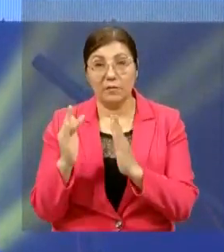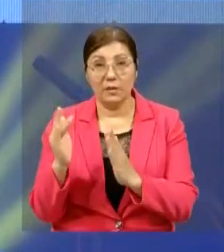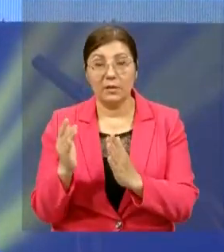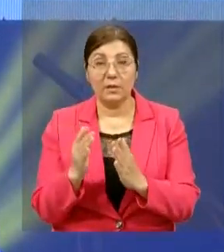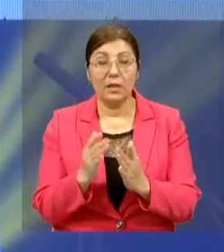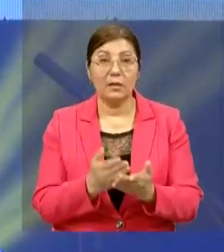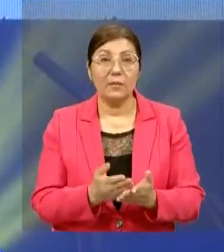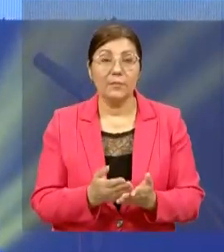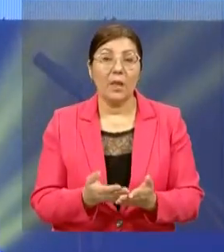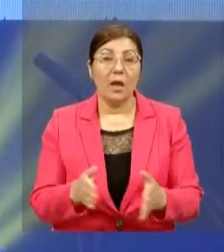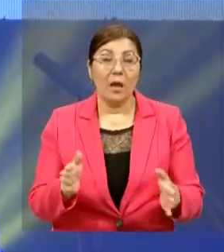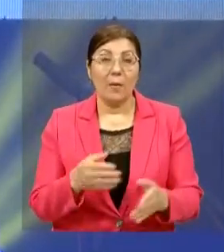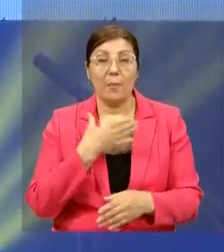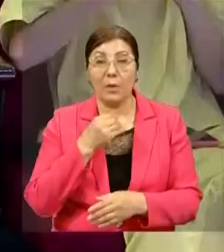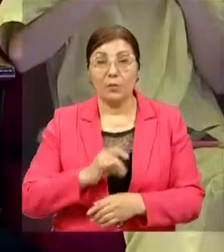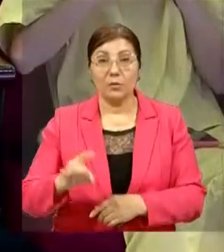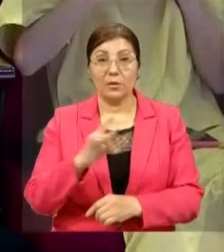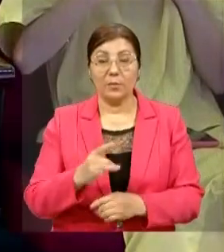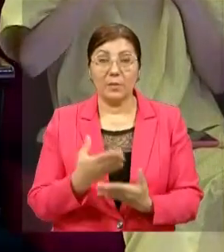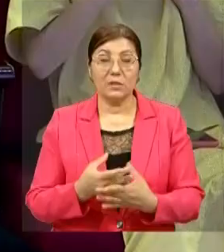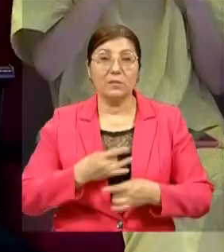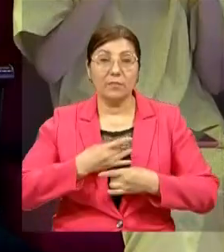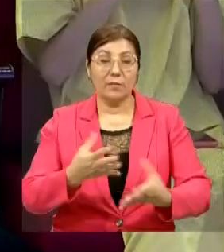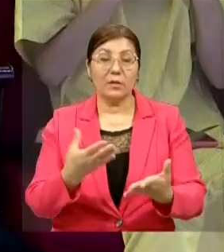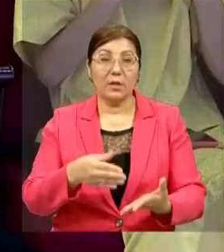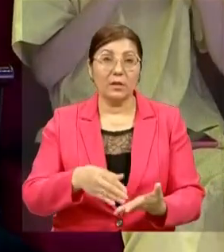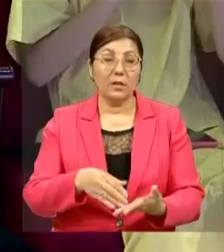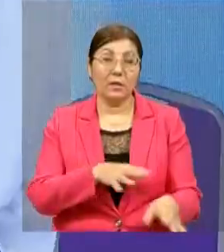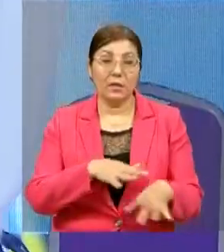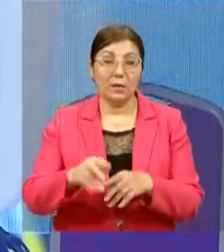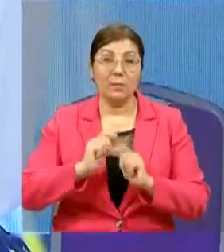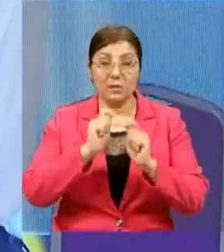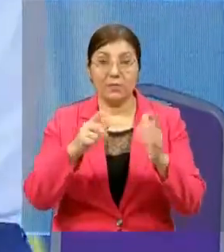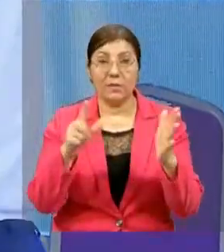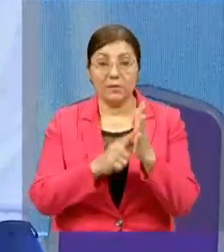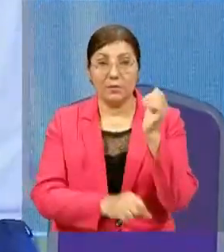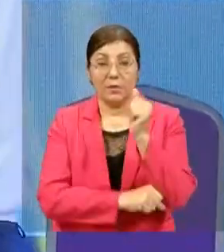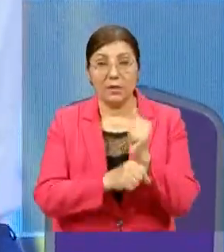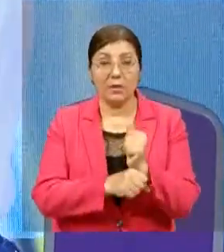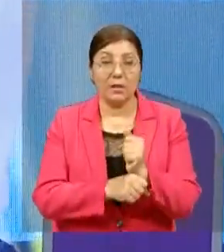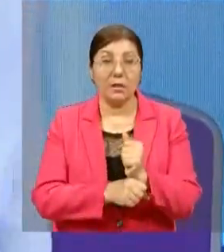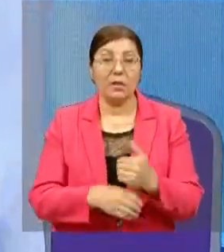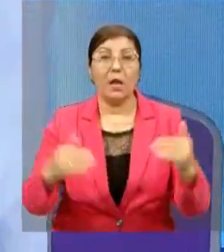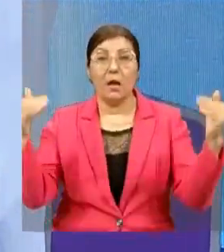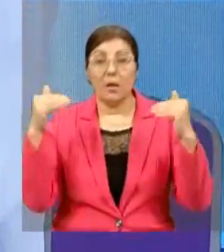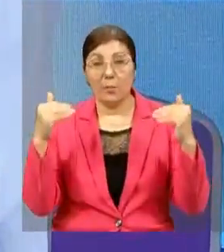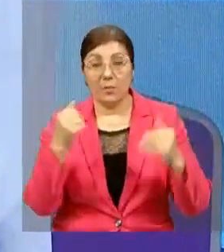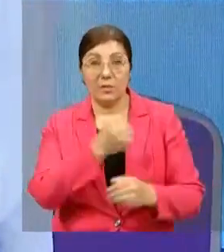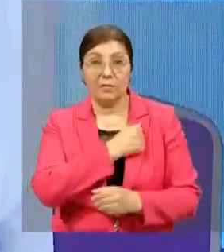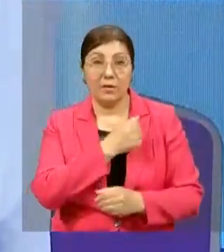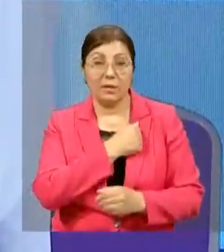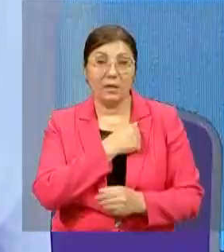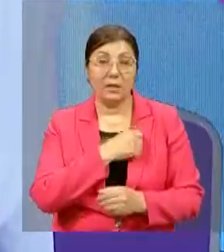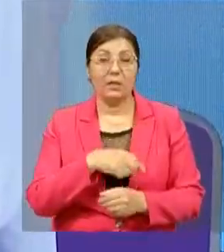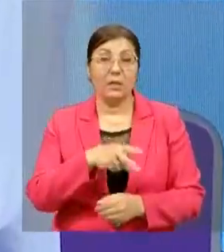учебных корпусов расположенных в мартукский наградил семерых сотрудников военного института нагрудными знаками За заслуги перед